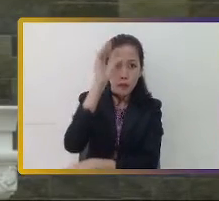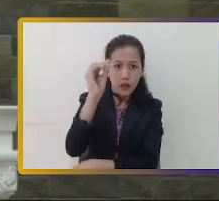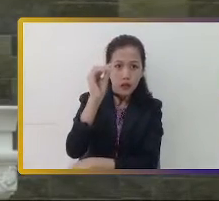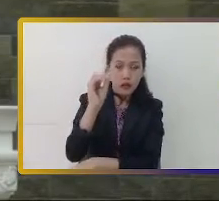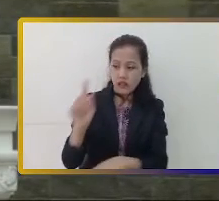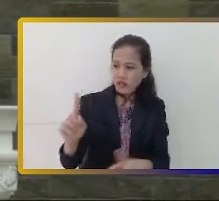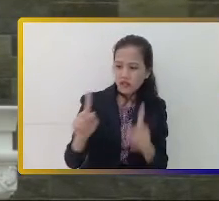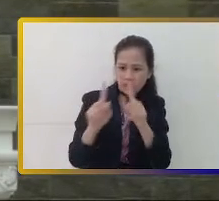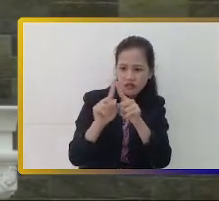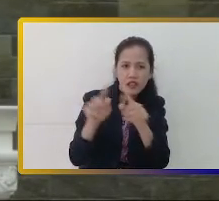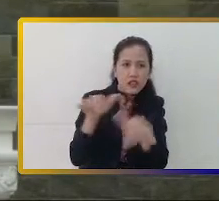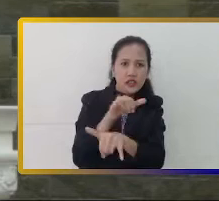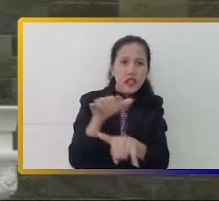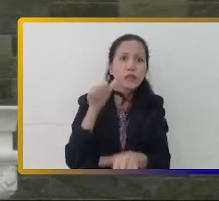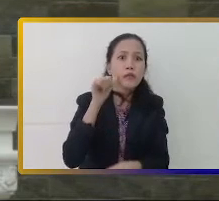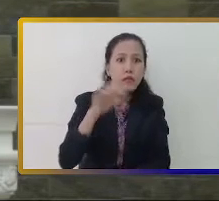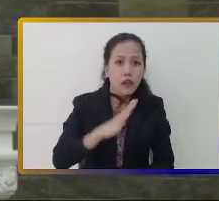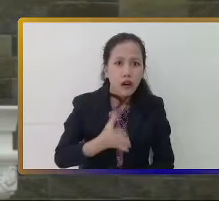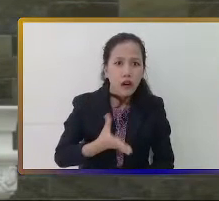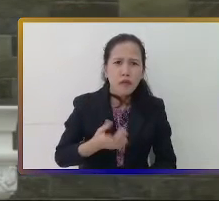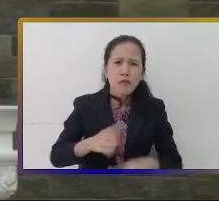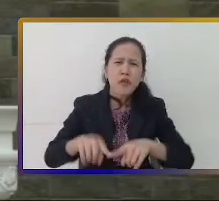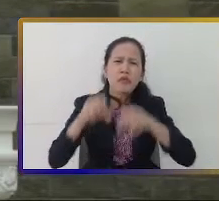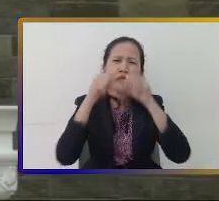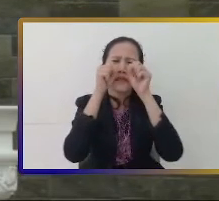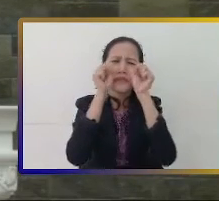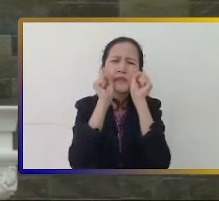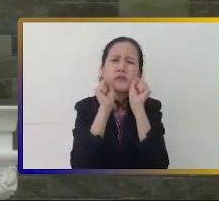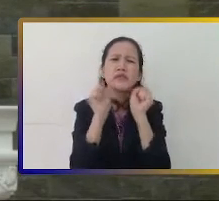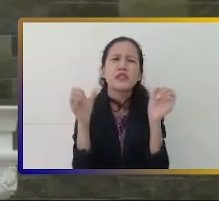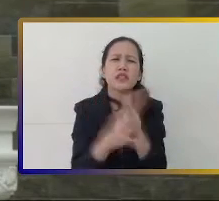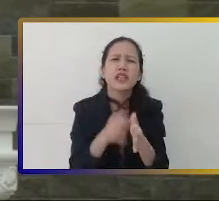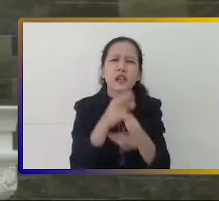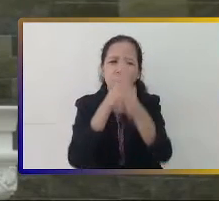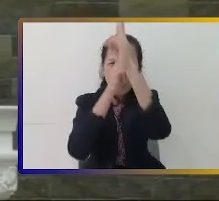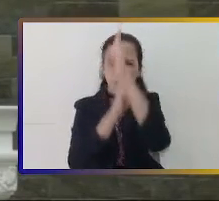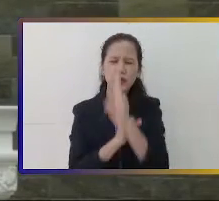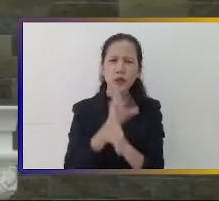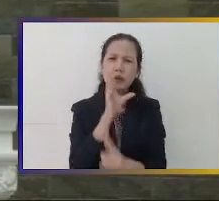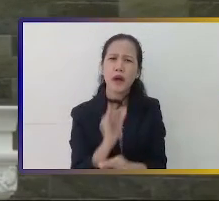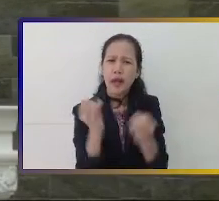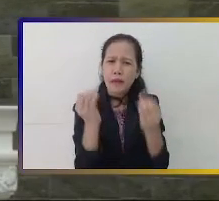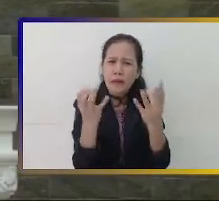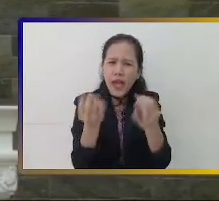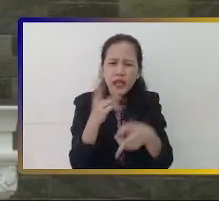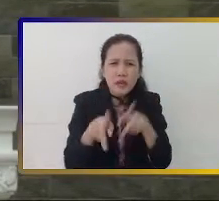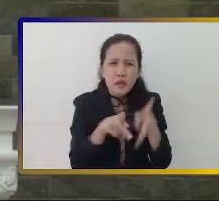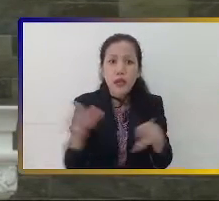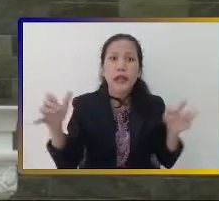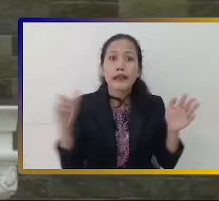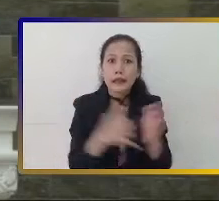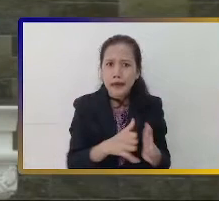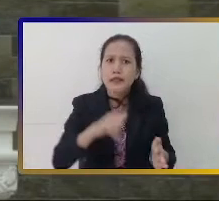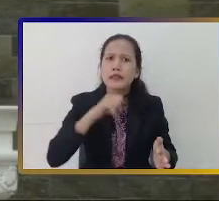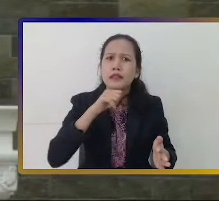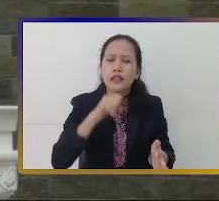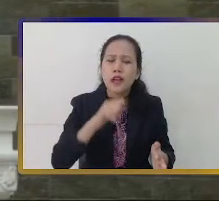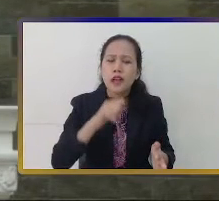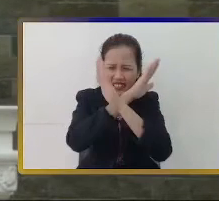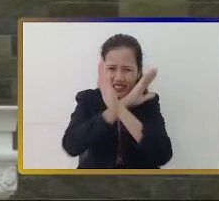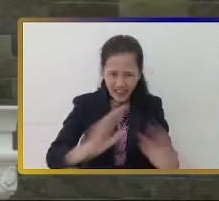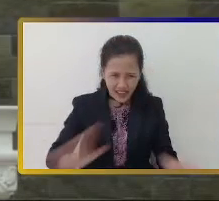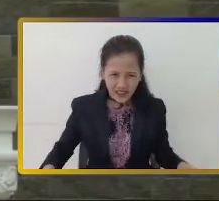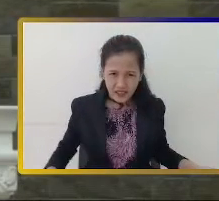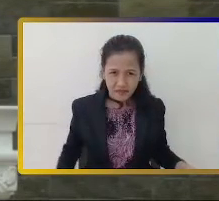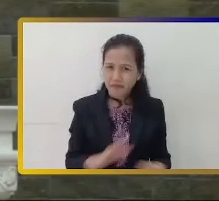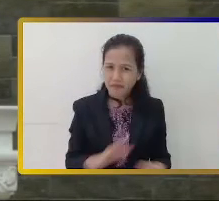na maraming mga tao ngayon. But that will never be a legal union and biblical union sa